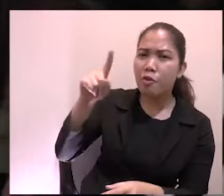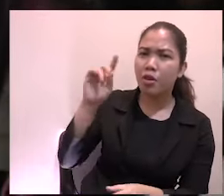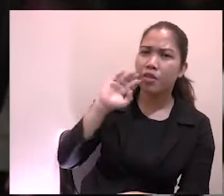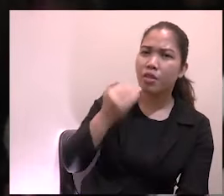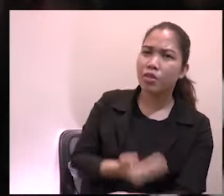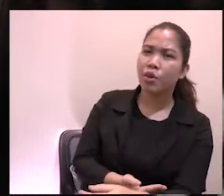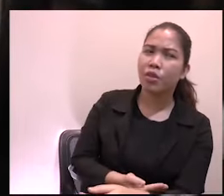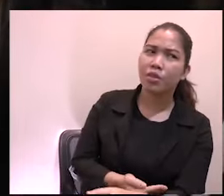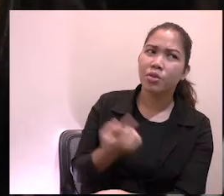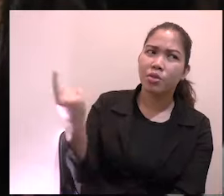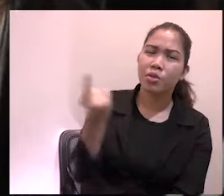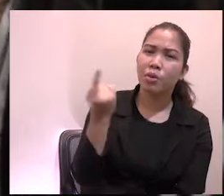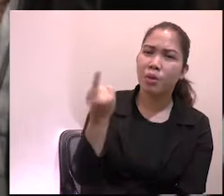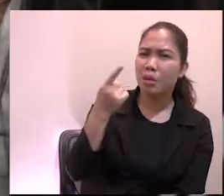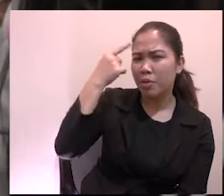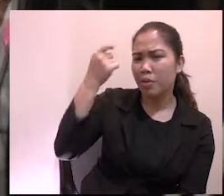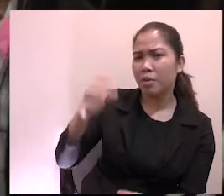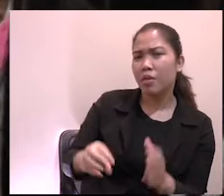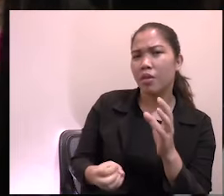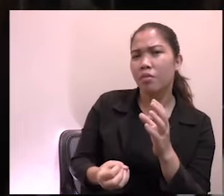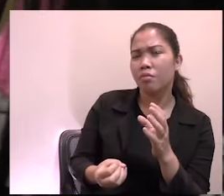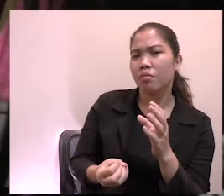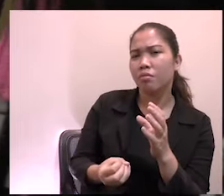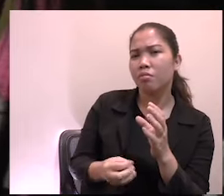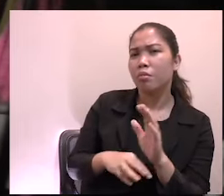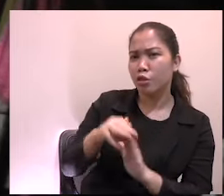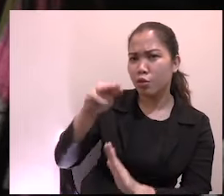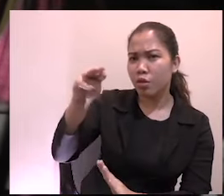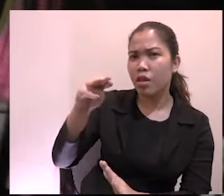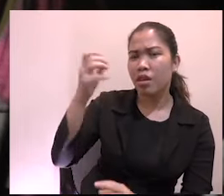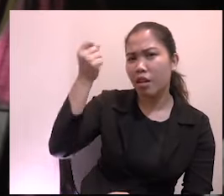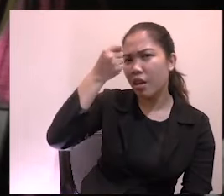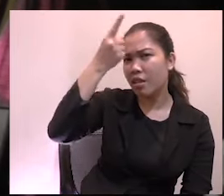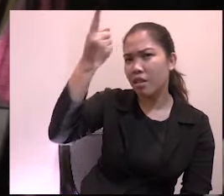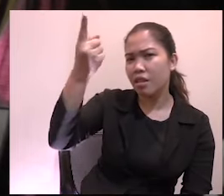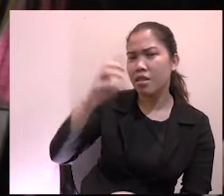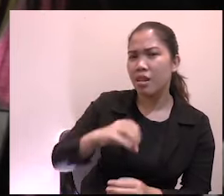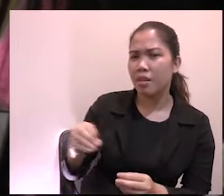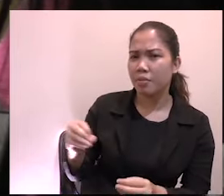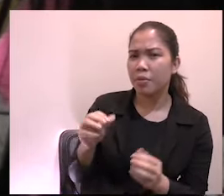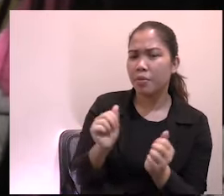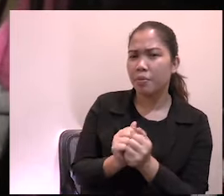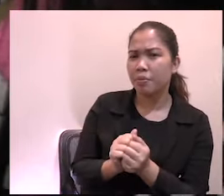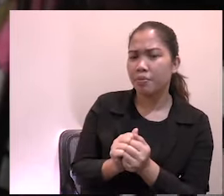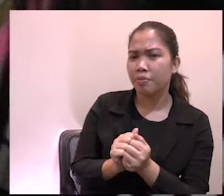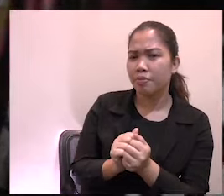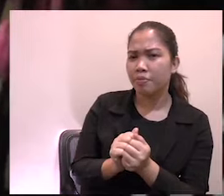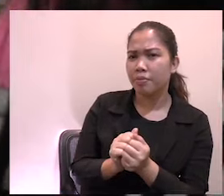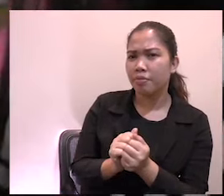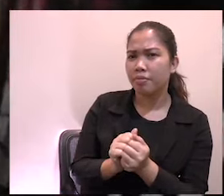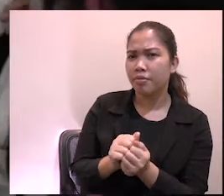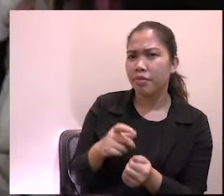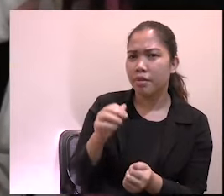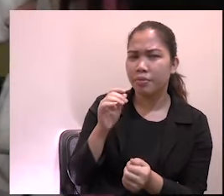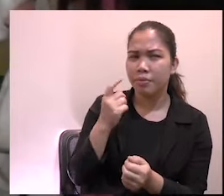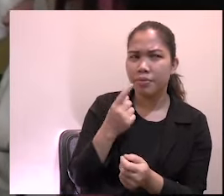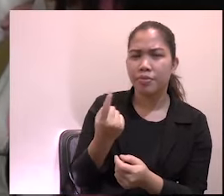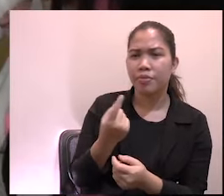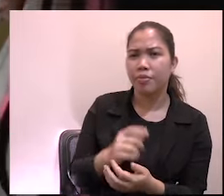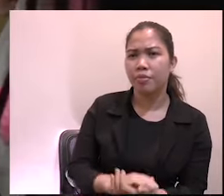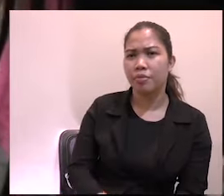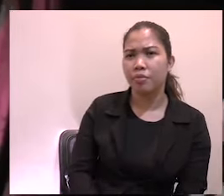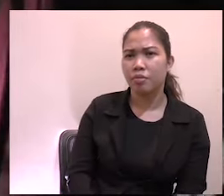Ining, malaki na sila eh. Nakaka-chindi na sila. Kasi matagal ng issue na sana yun sa mga bata eh. Na ganyan lagi kami. Mga